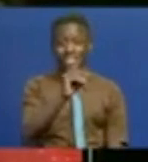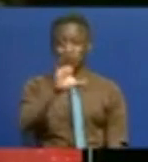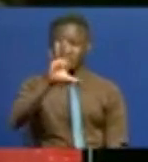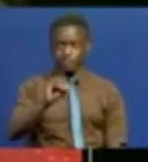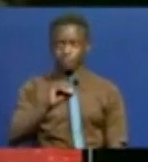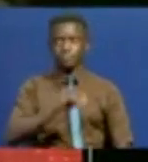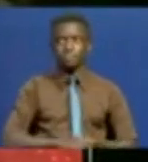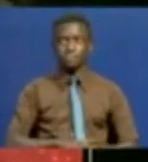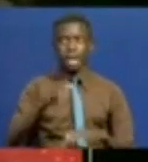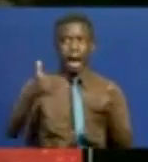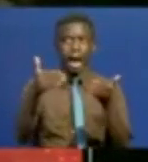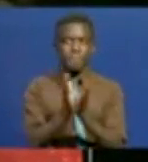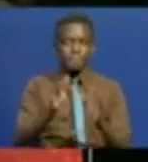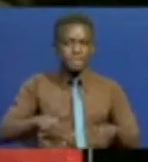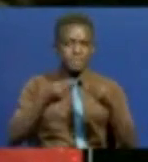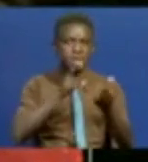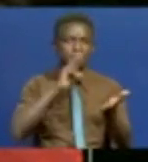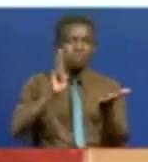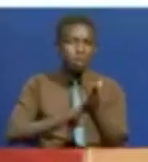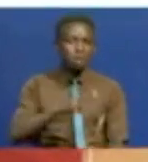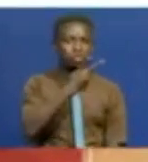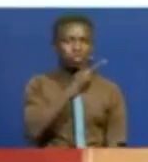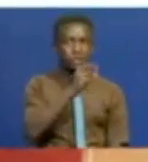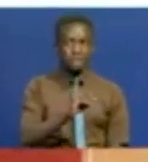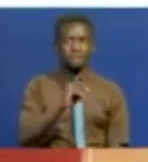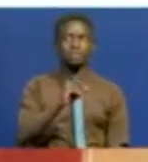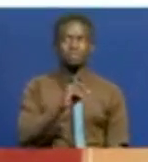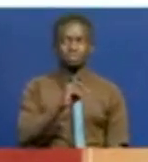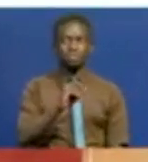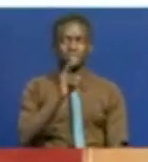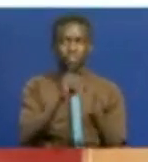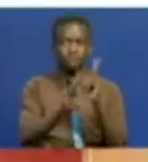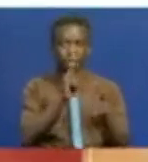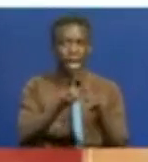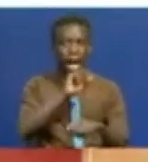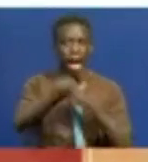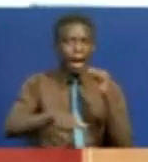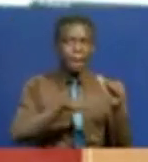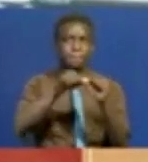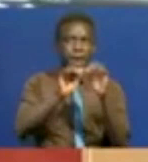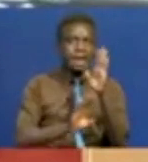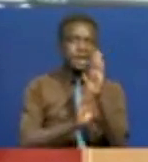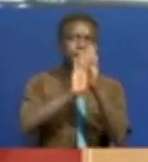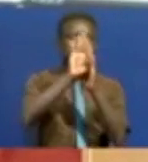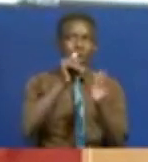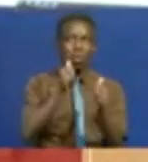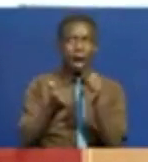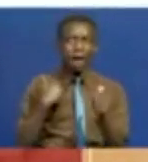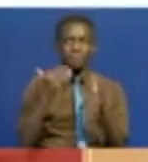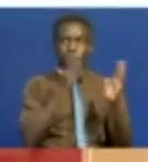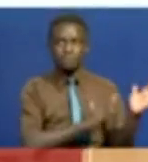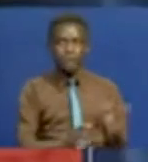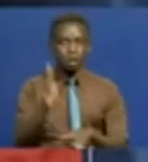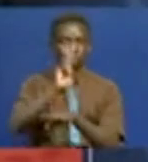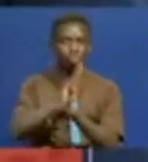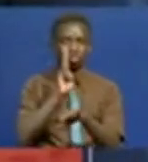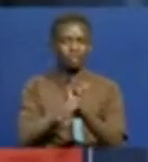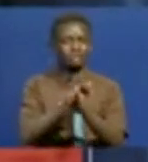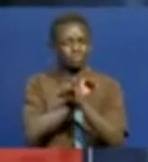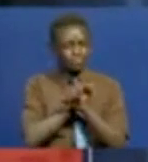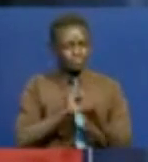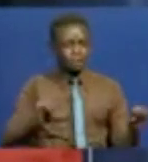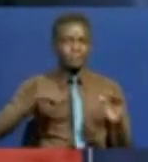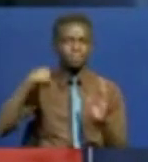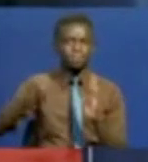imetoa ripoti ya mwaka 2022 kuhusu uendelevu inayobainisha mipango yake ya kutumia kawi safi